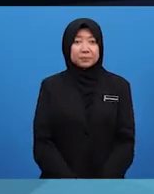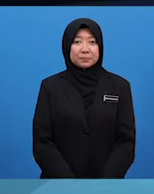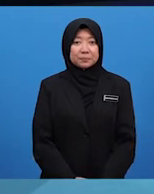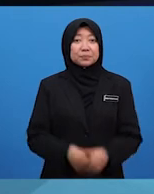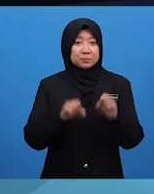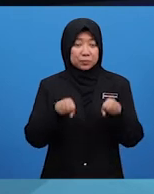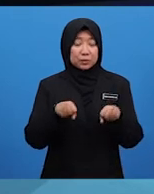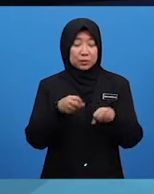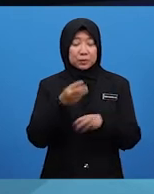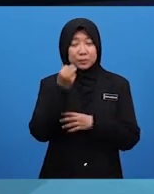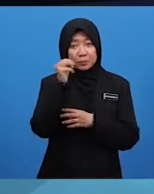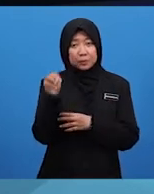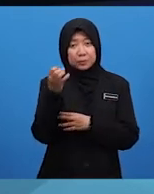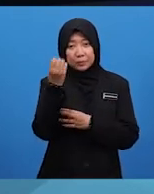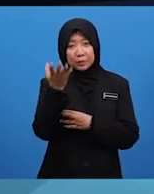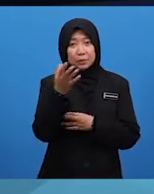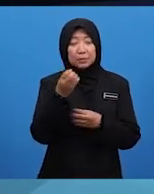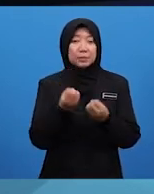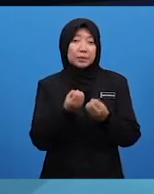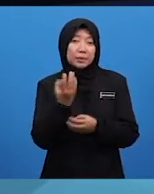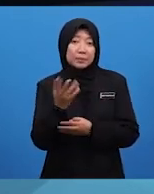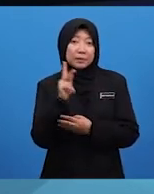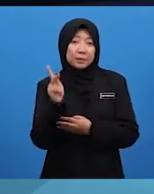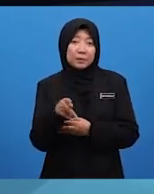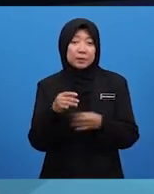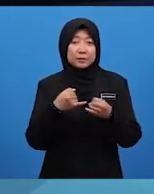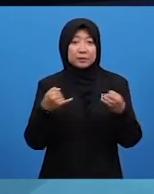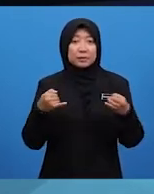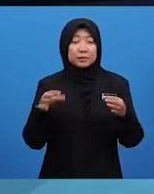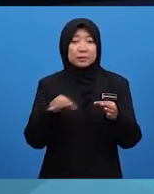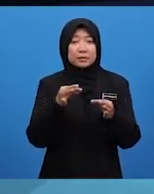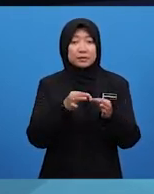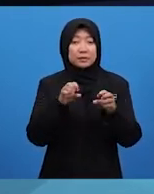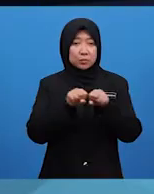Boleh murid nyatakan berapakah jenis jahitan smoking?